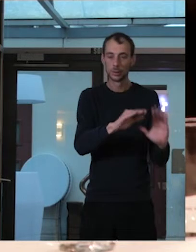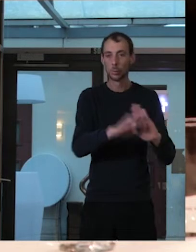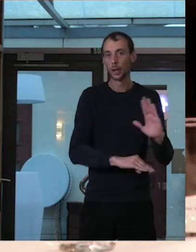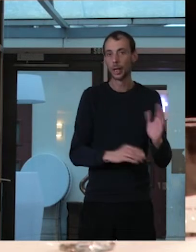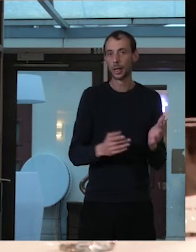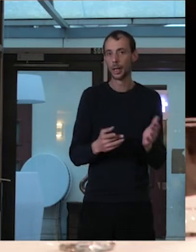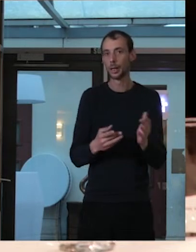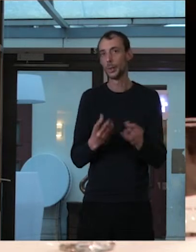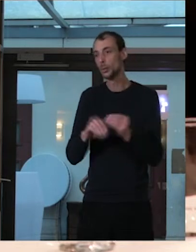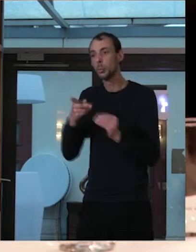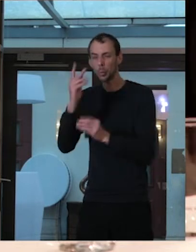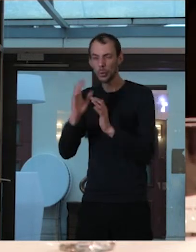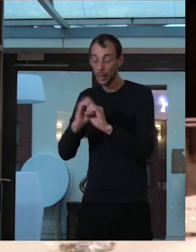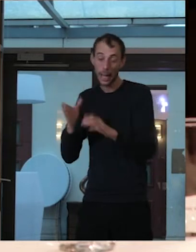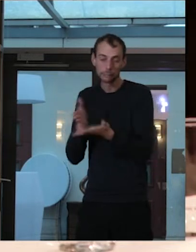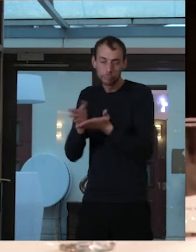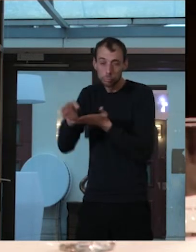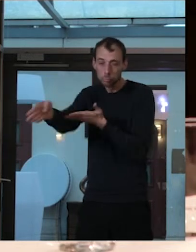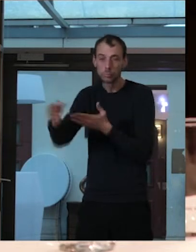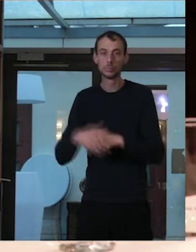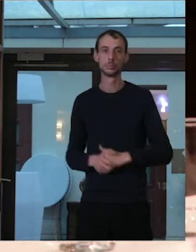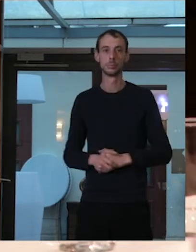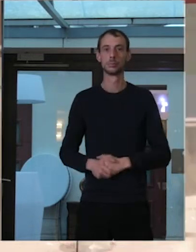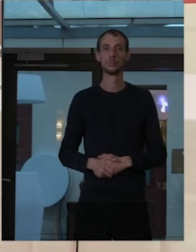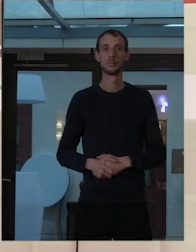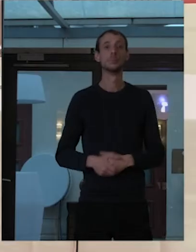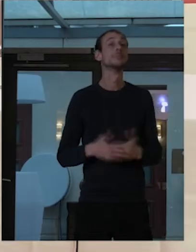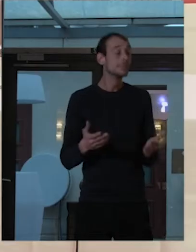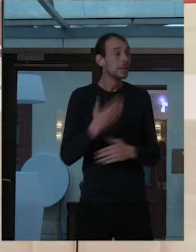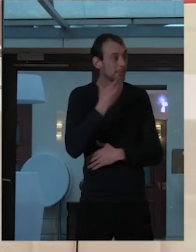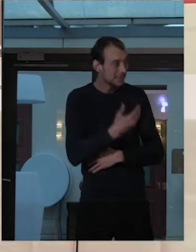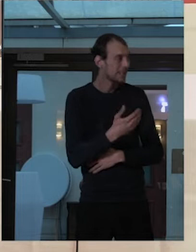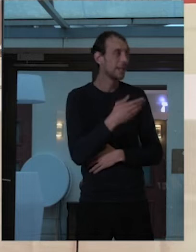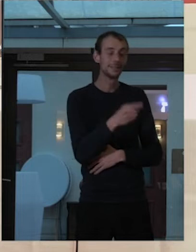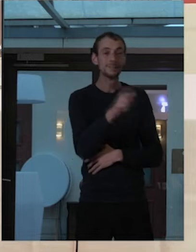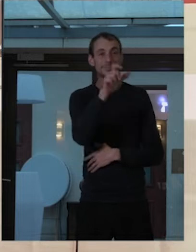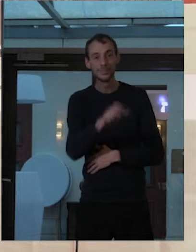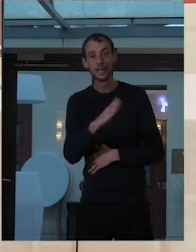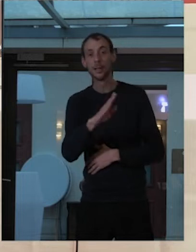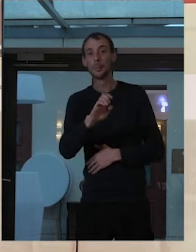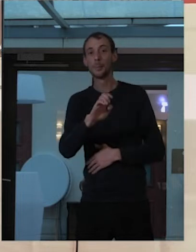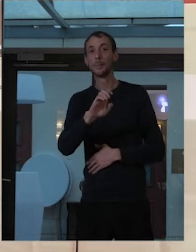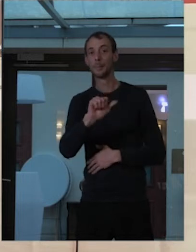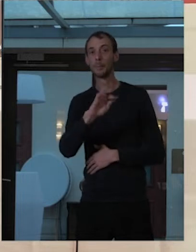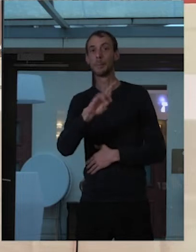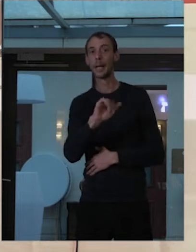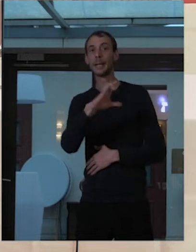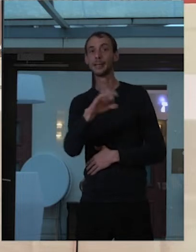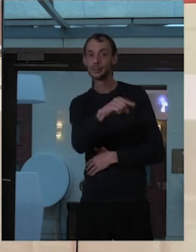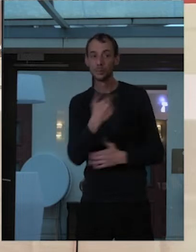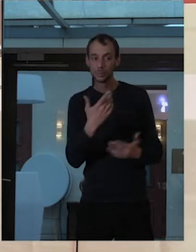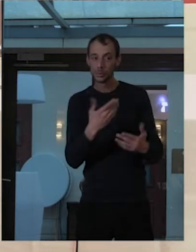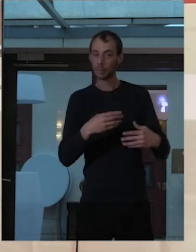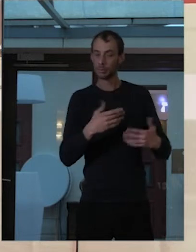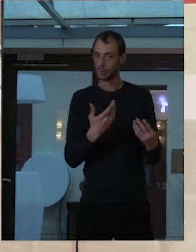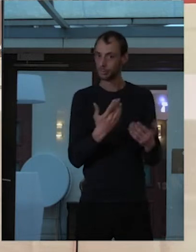Merci. Béatrice, en tant que dirigeante du coup d'un club de volley, comment est-ce que vous gérez